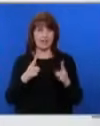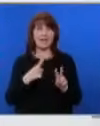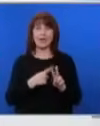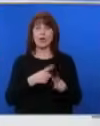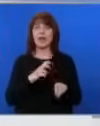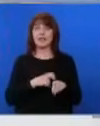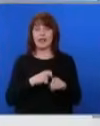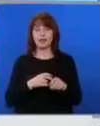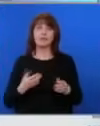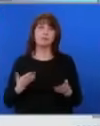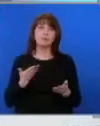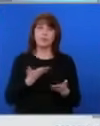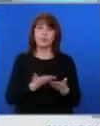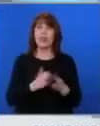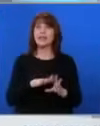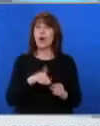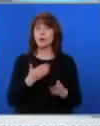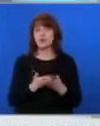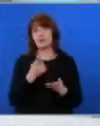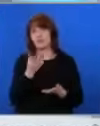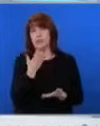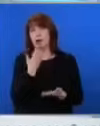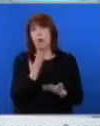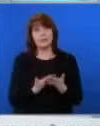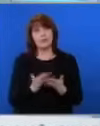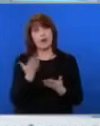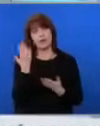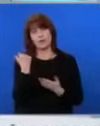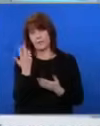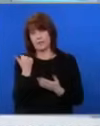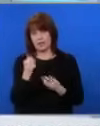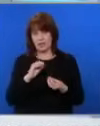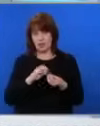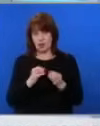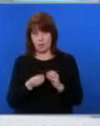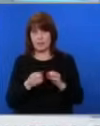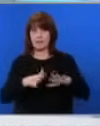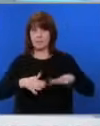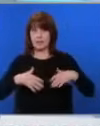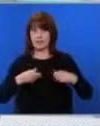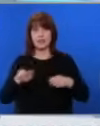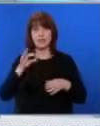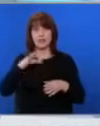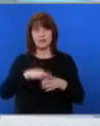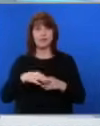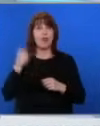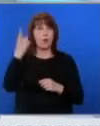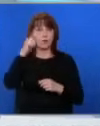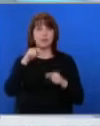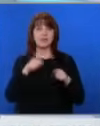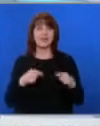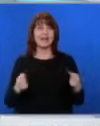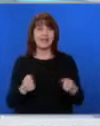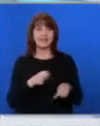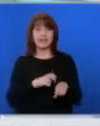си Николай Денков подаде оставка. Така както беше обещано, още при сглобяването на сглобката. Парламентът ще я гласува утре. С това